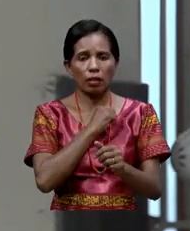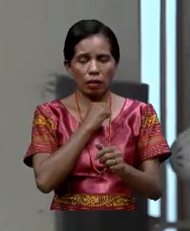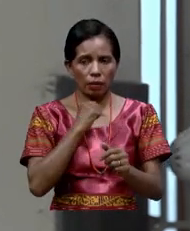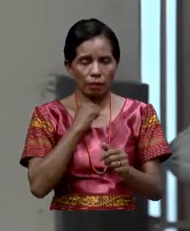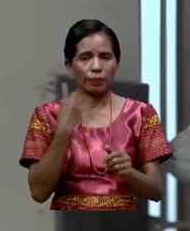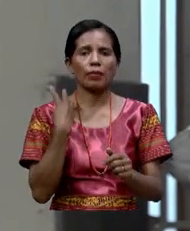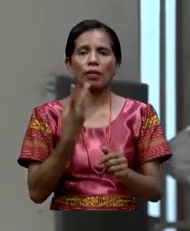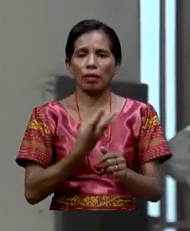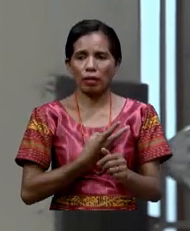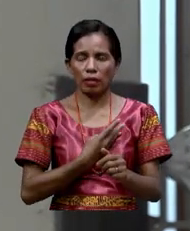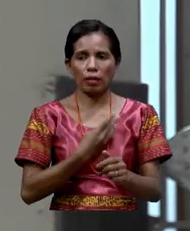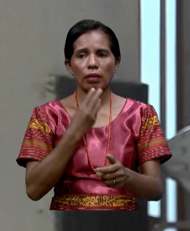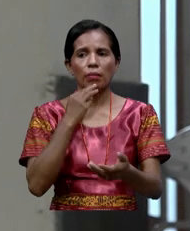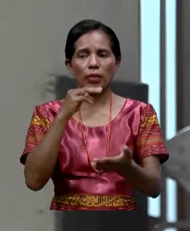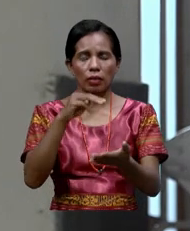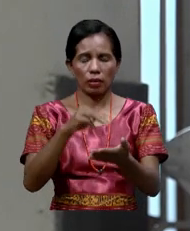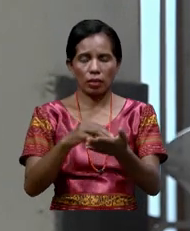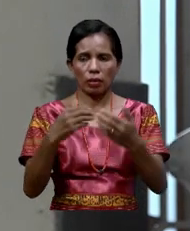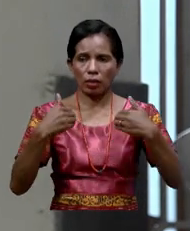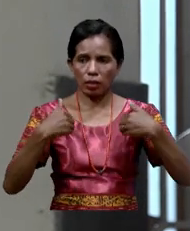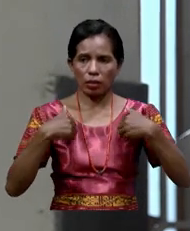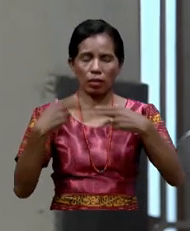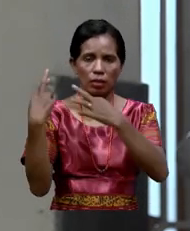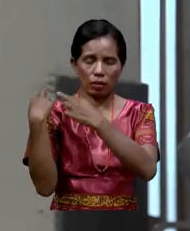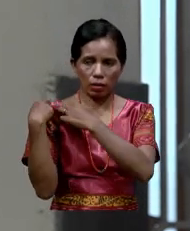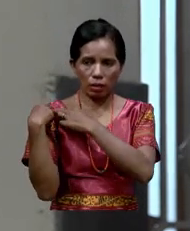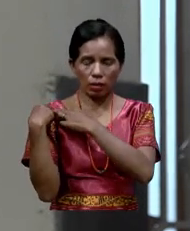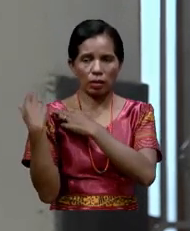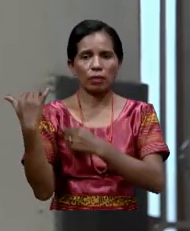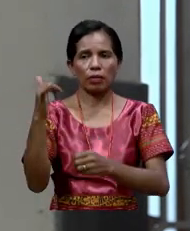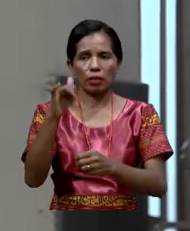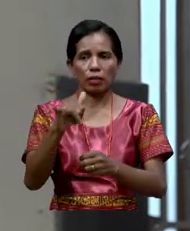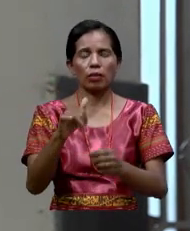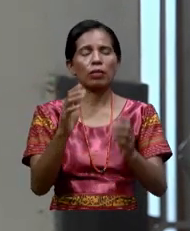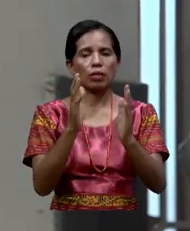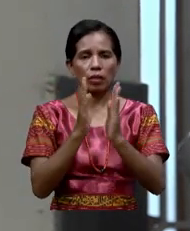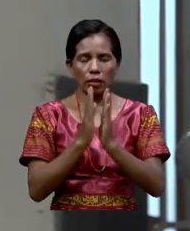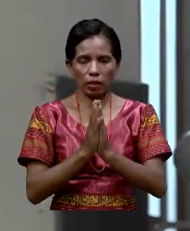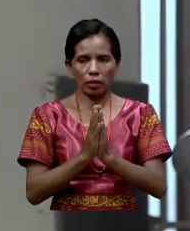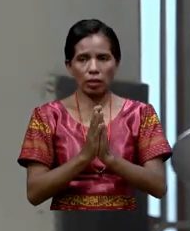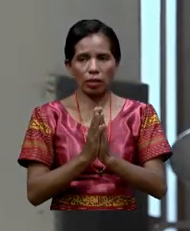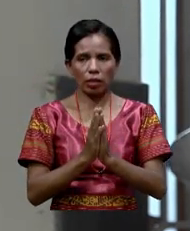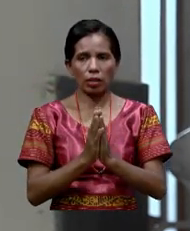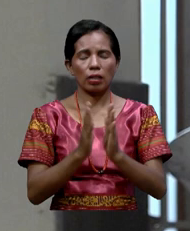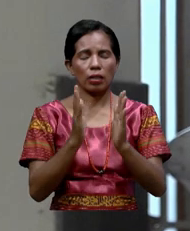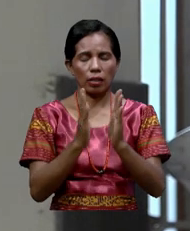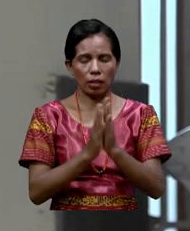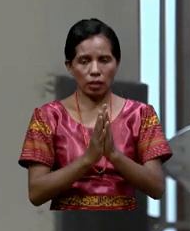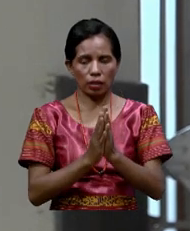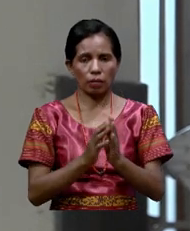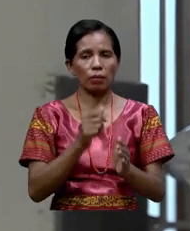kita unang sani haras posibilidad ya panoi sirah odi reza reza pandai lulik